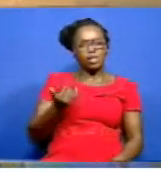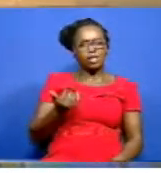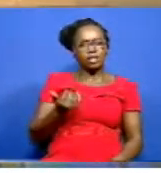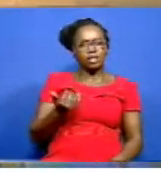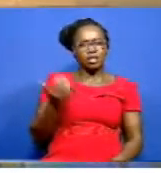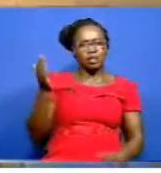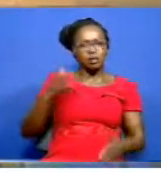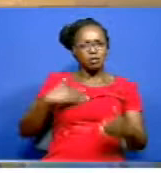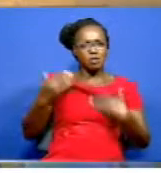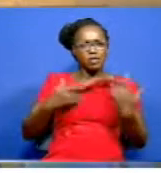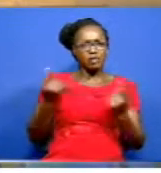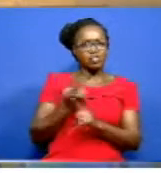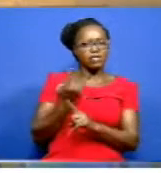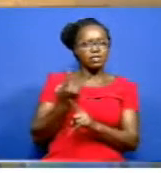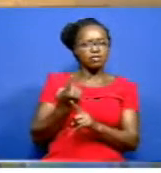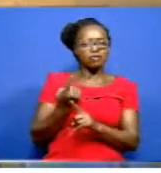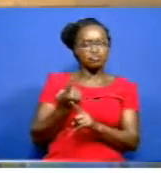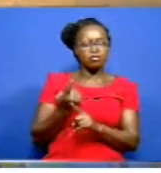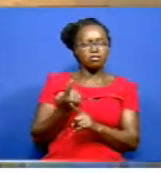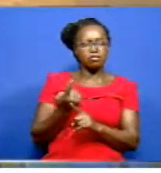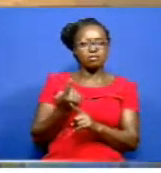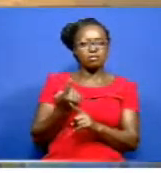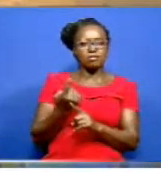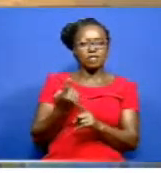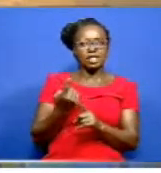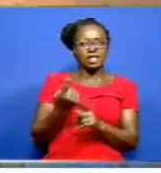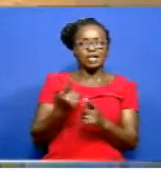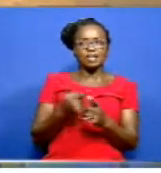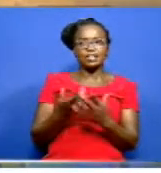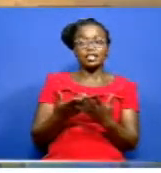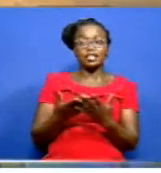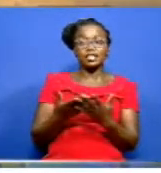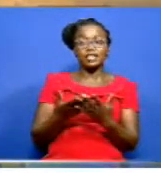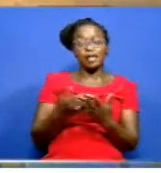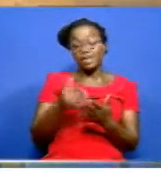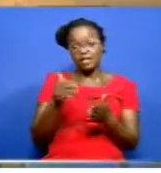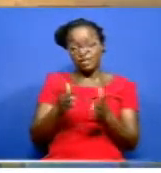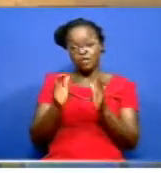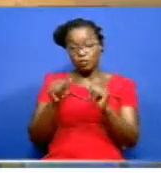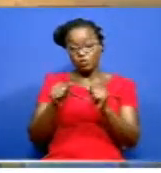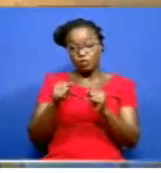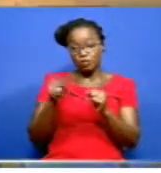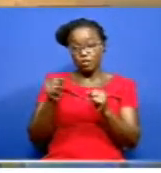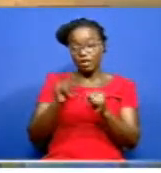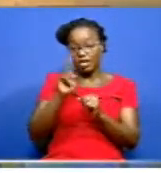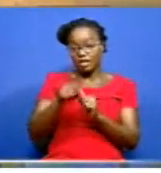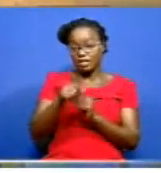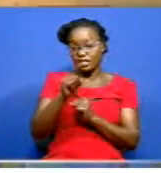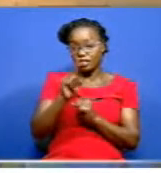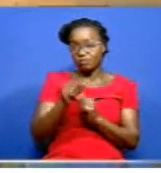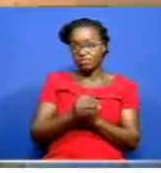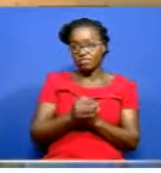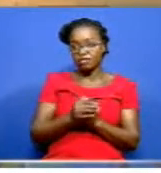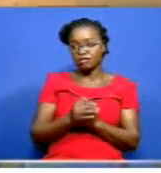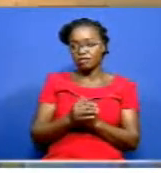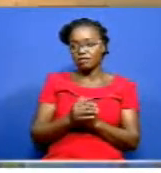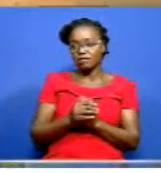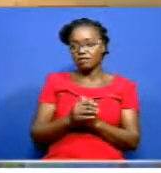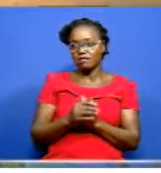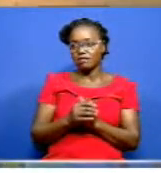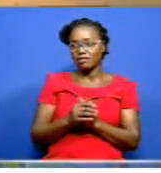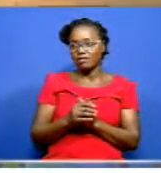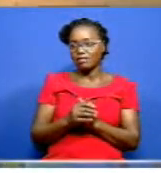behavior? Hivyo ndo tunaweza sema. Tena hiyo ndo njia nyingine unaweza jiuliza. Maybe Nancy ako na mengi